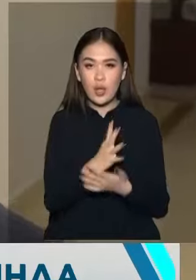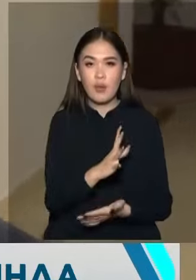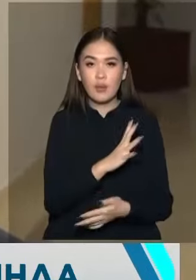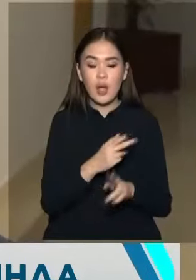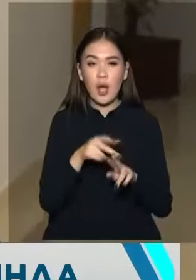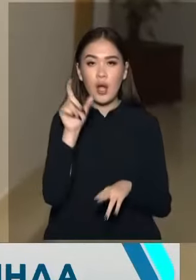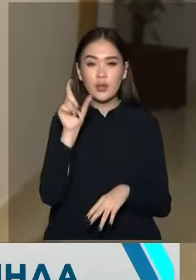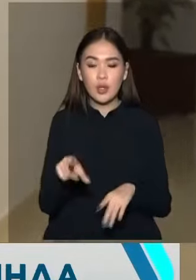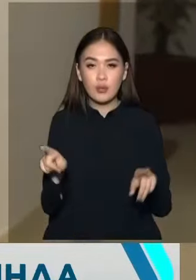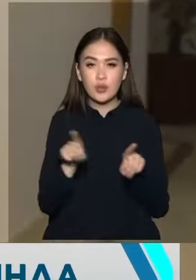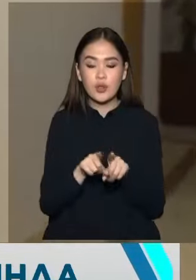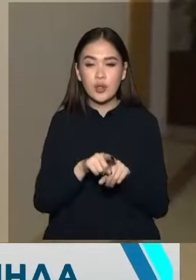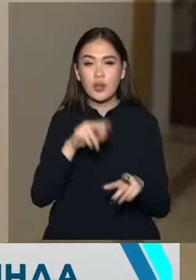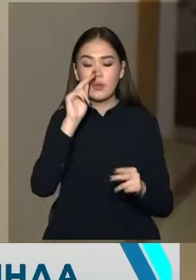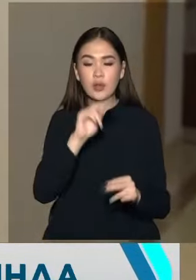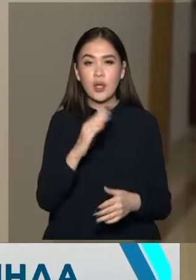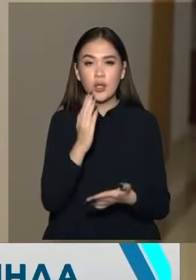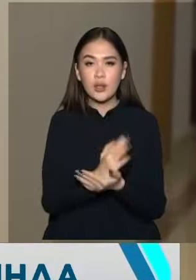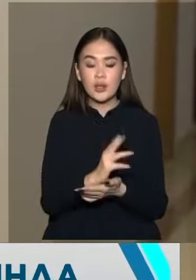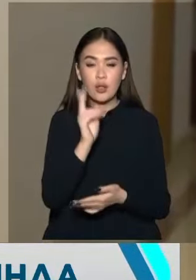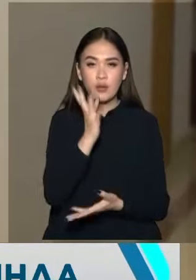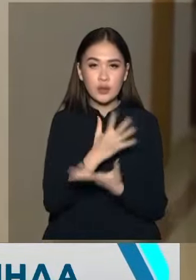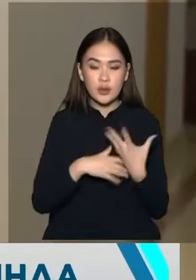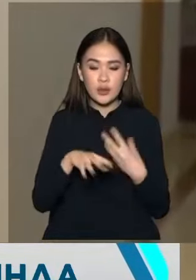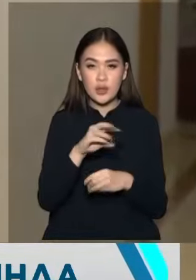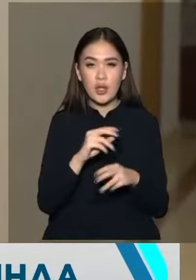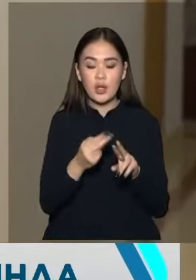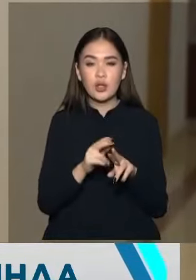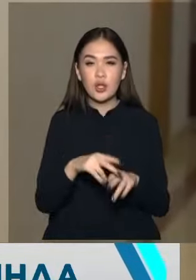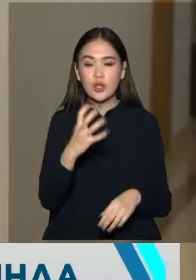Адам факторы да бар, оның ішінде енді бүкіл жүйелердің